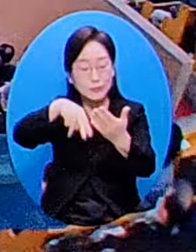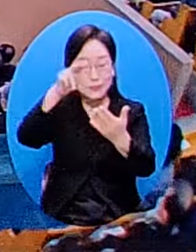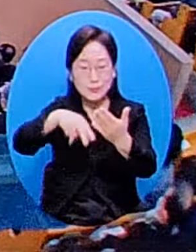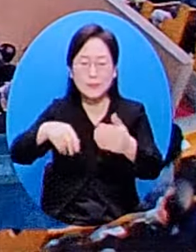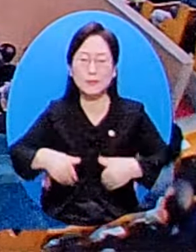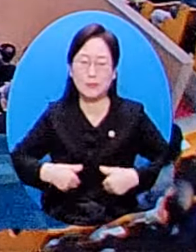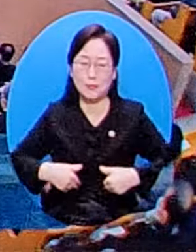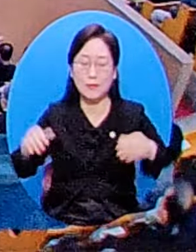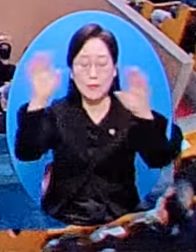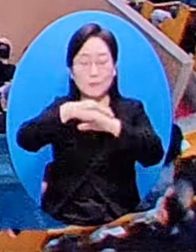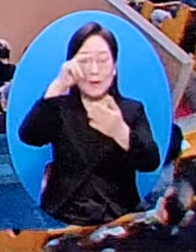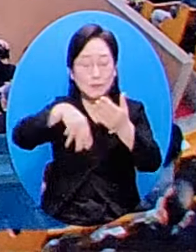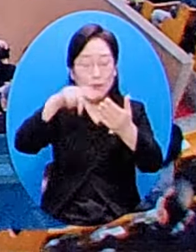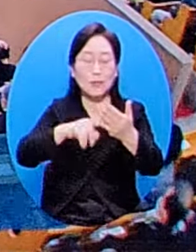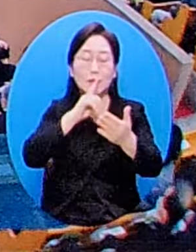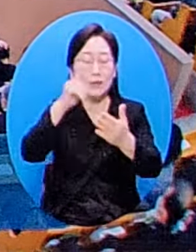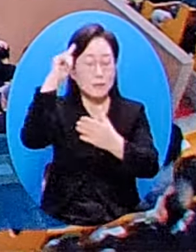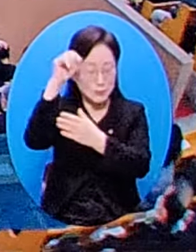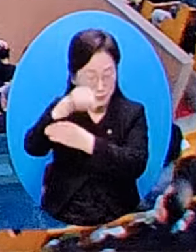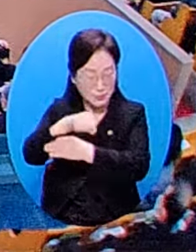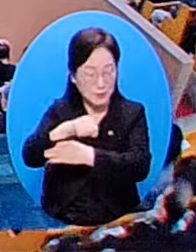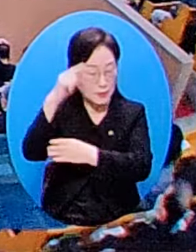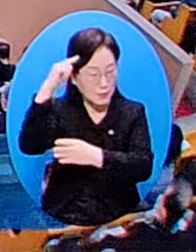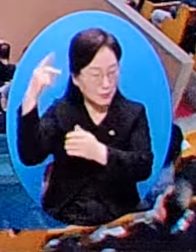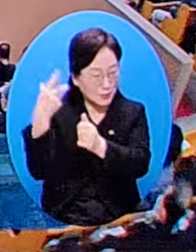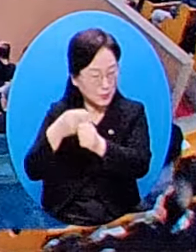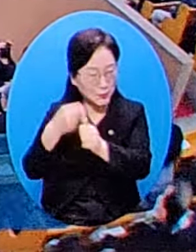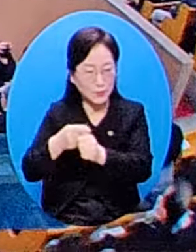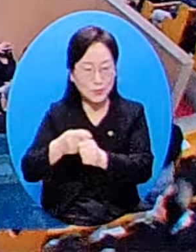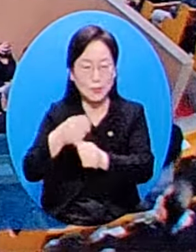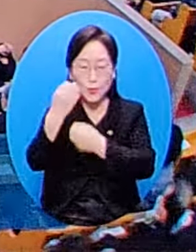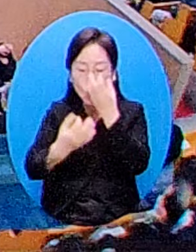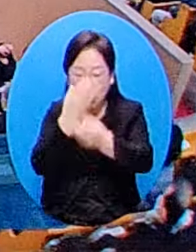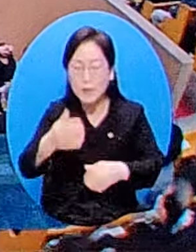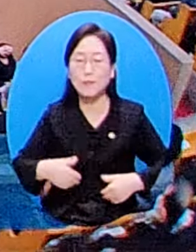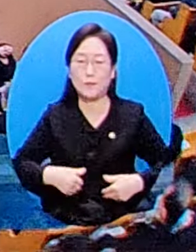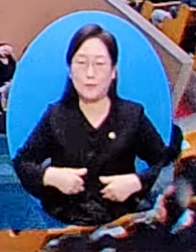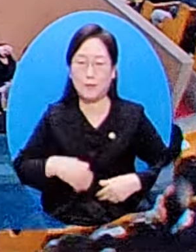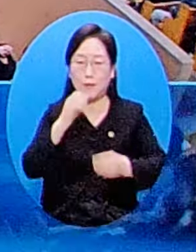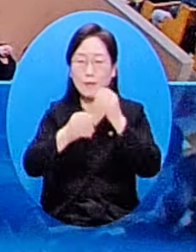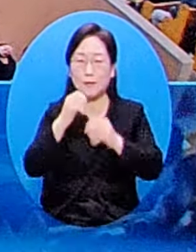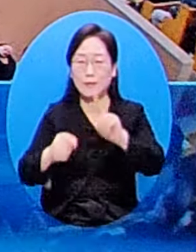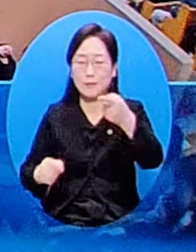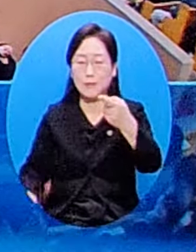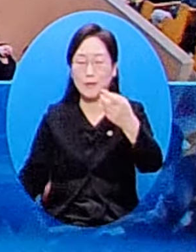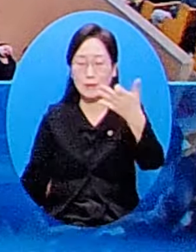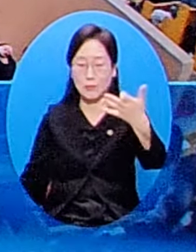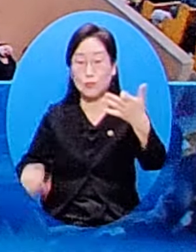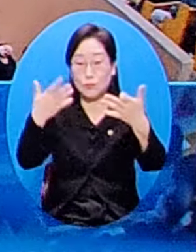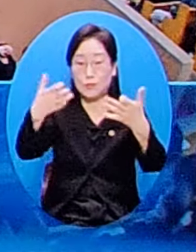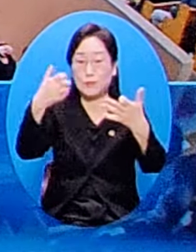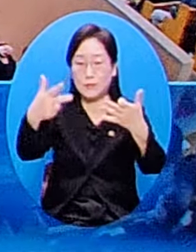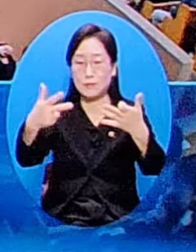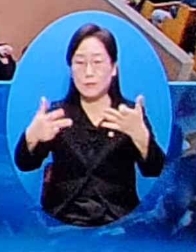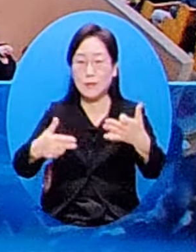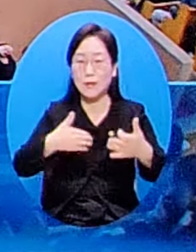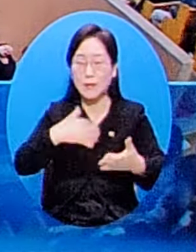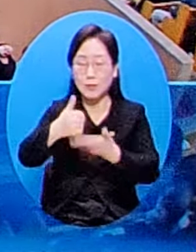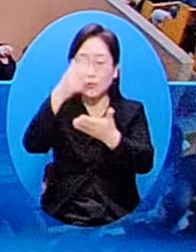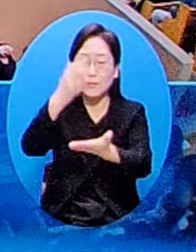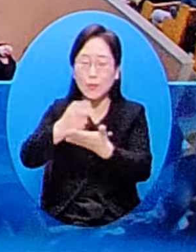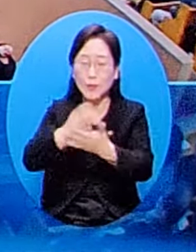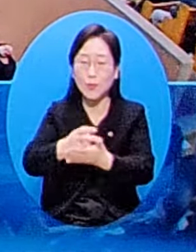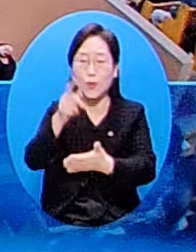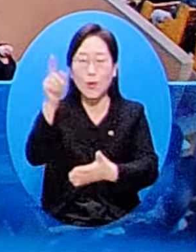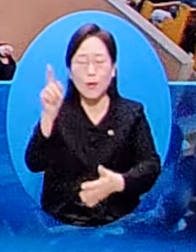말씀을 주야로 읽고 묵상하고 암송하고 말씀을 고백해야 되는 것입니다. 시편 119편 97절입니다. 내가 주의 법을 어찌